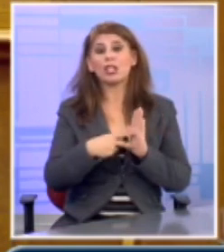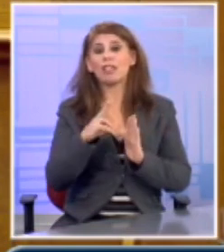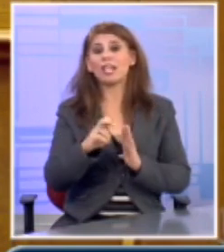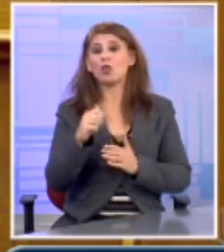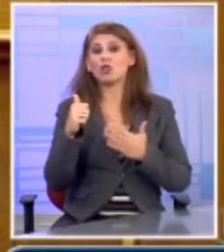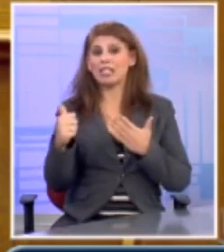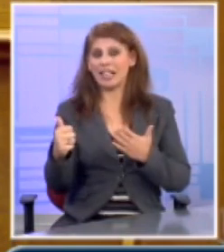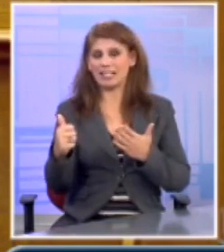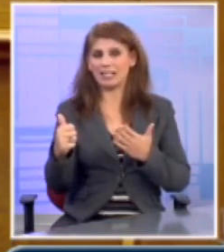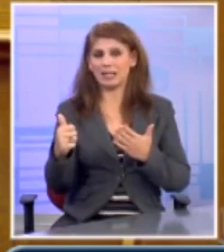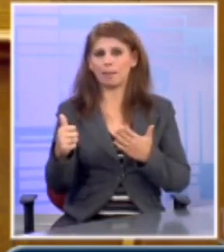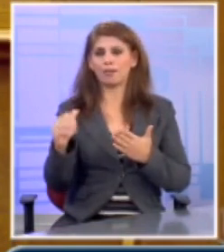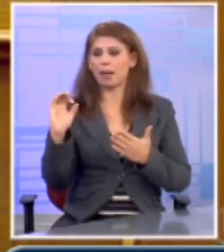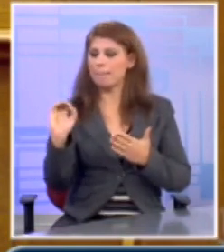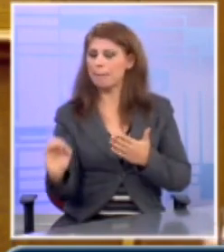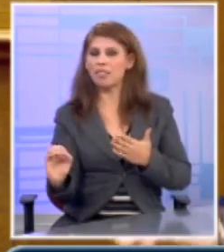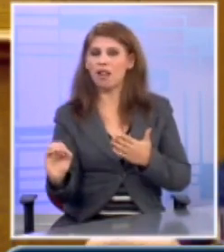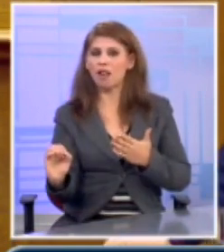2026 θα είναι μηδέν,